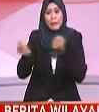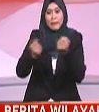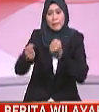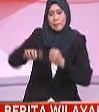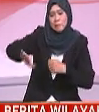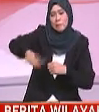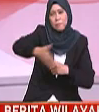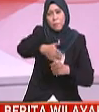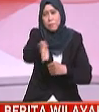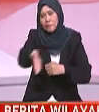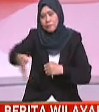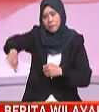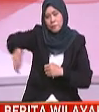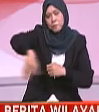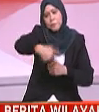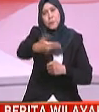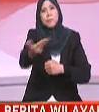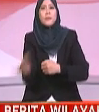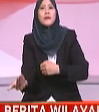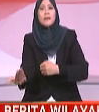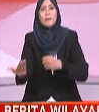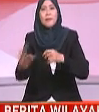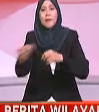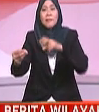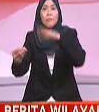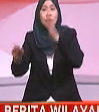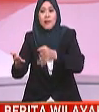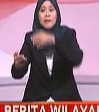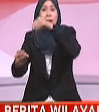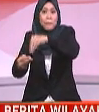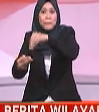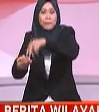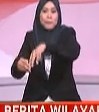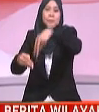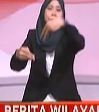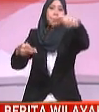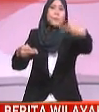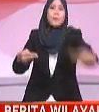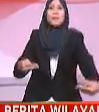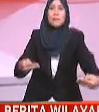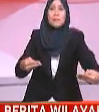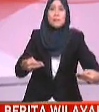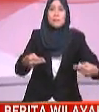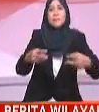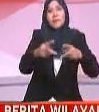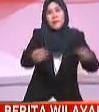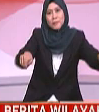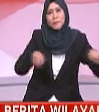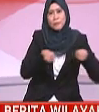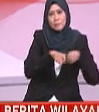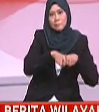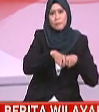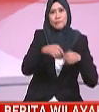dan terbalik menyebabkan pemandu terpelanting keluar ke kawasan bengkel yang berhampiran.